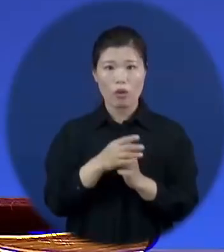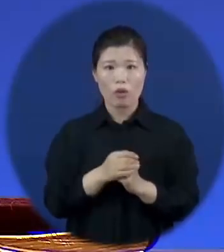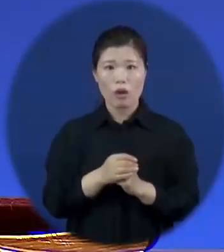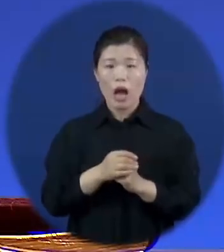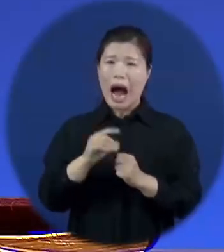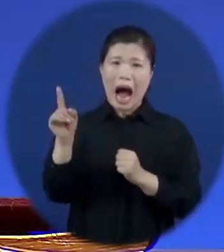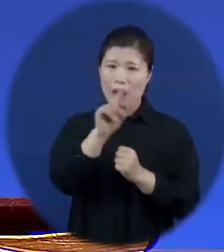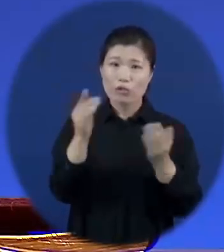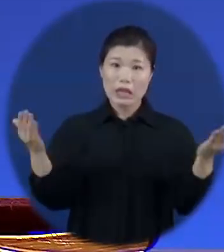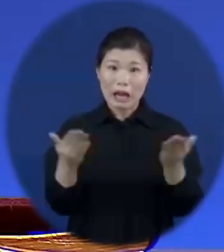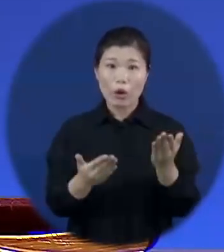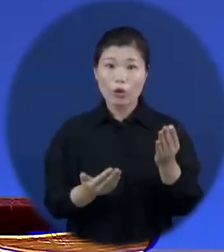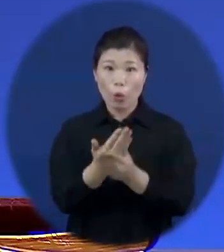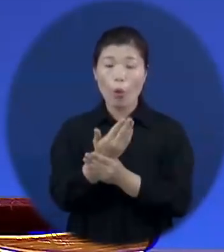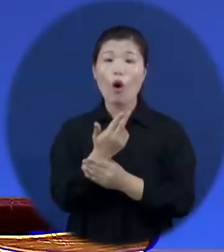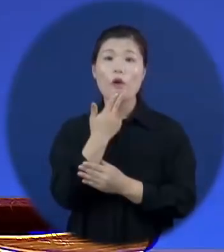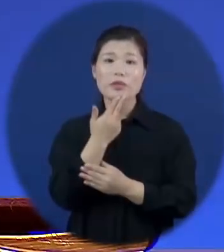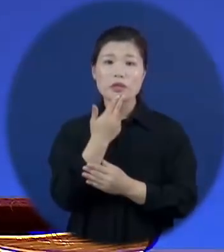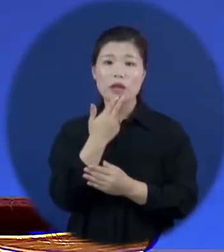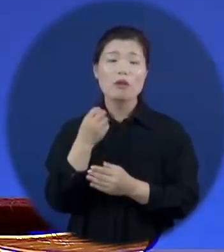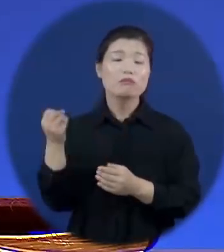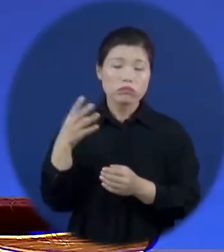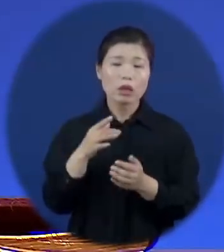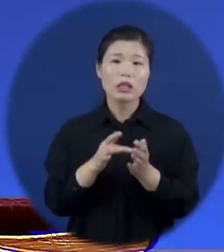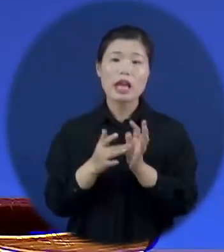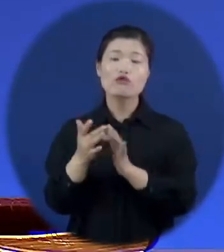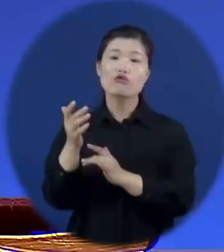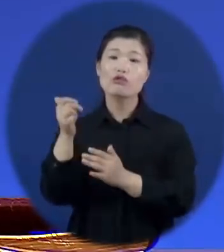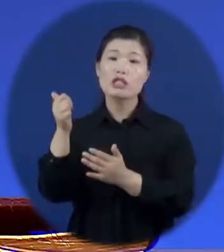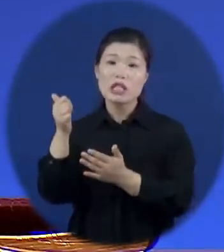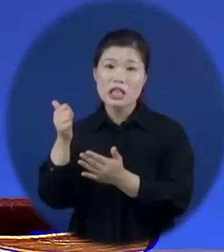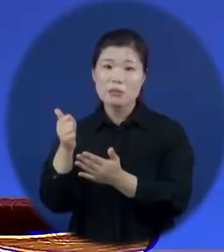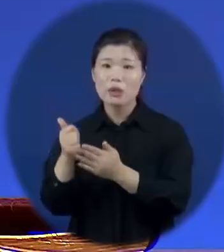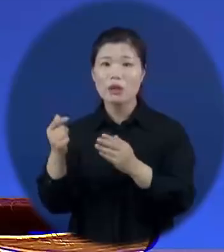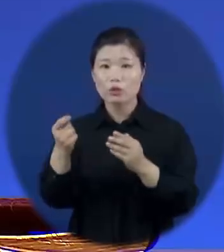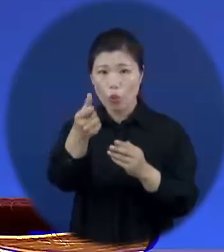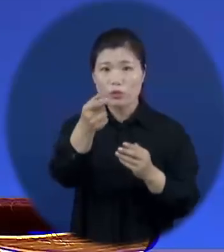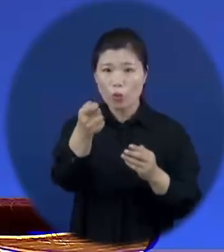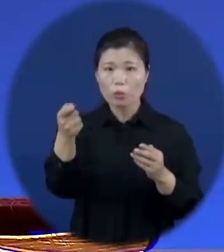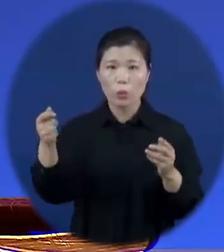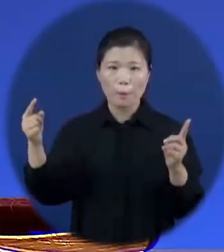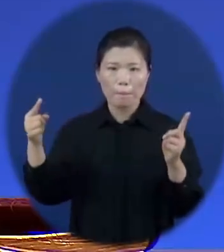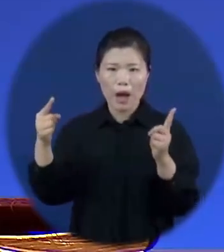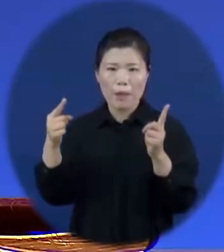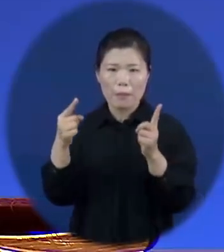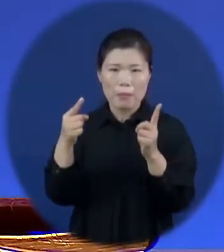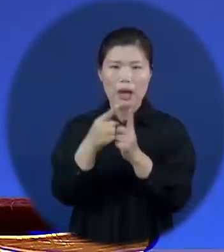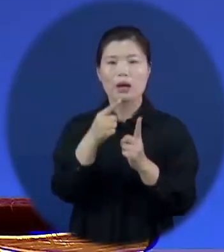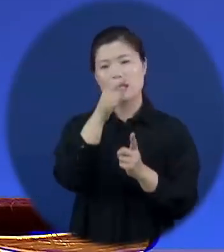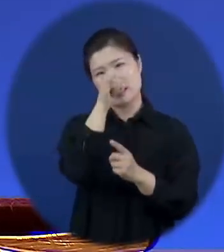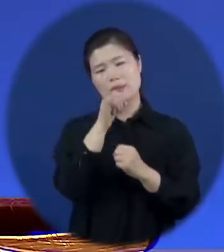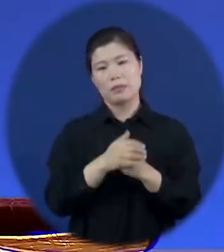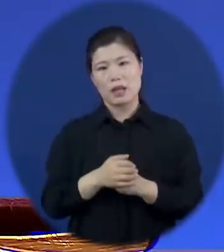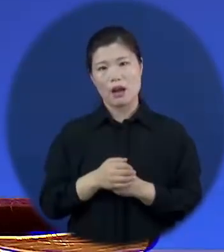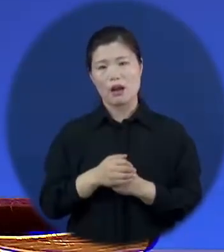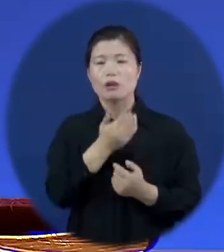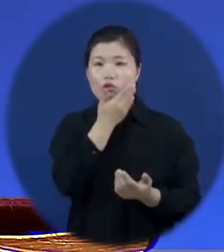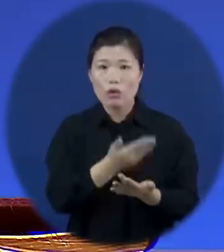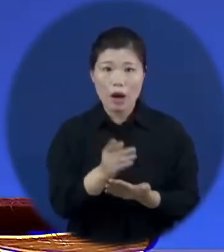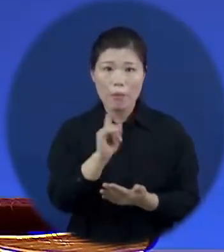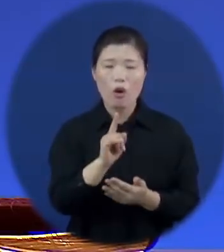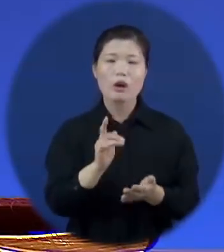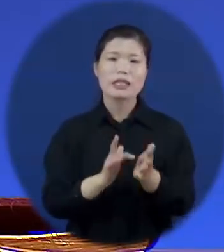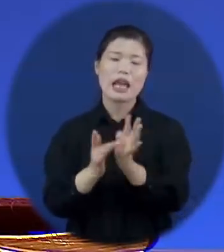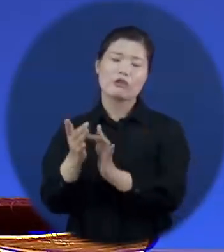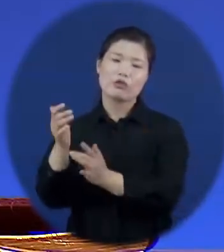아무런 획기적인 사건 없이 점진적으로 예수님께서 그 마음을 점령하는 그런 만남도 있습니다. 중요한